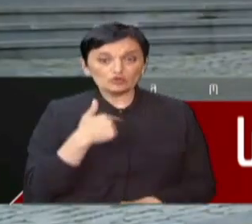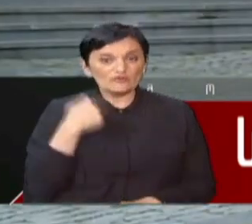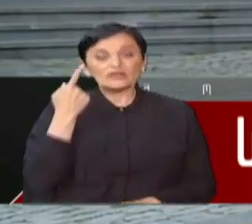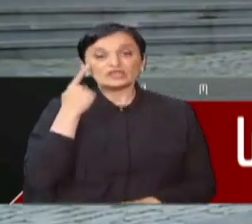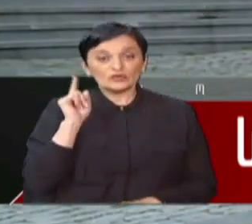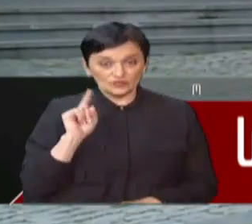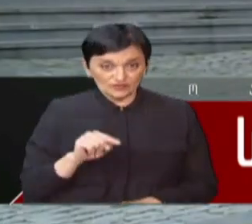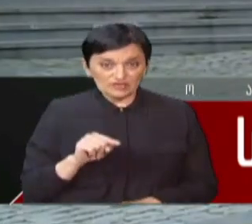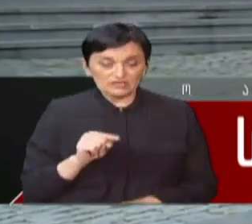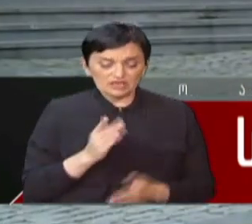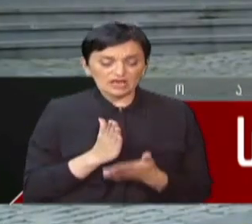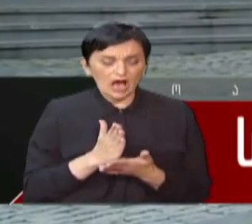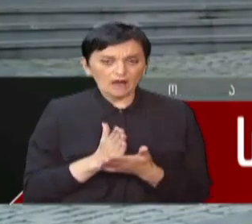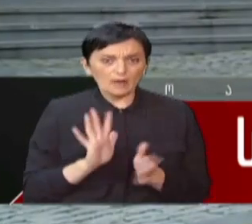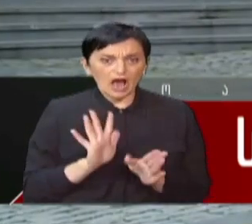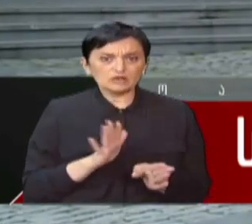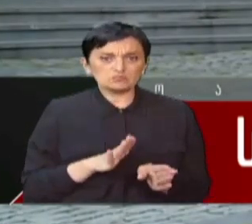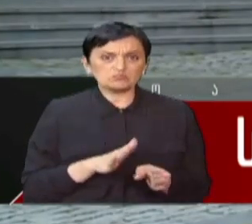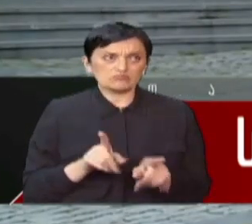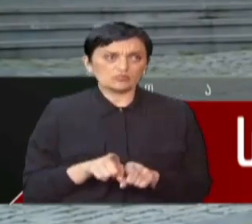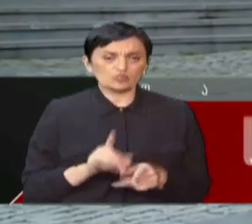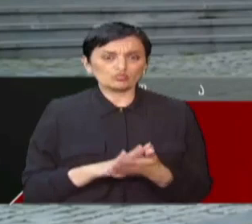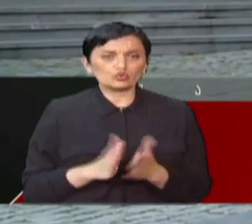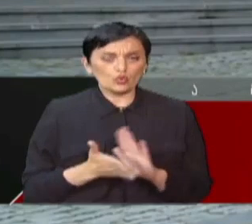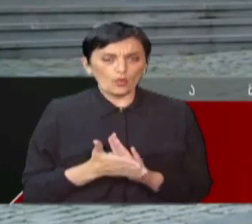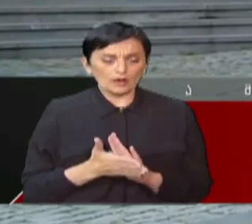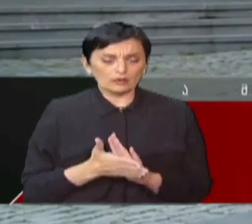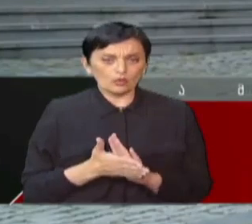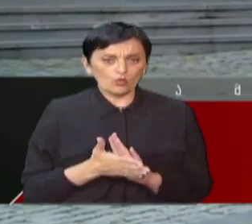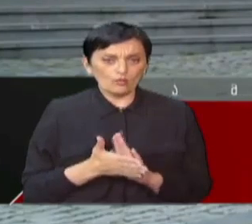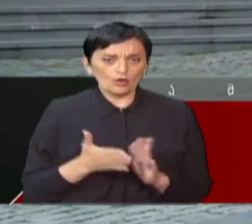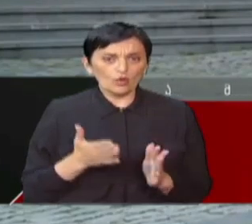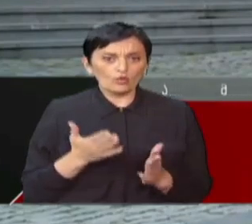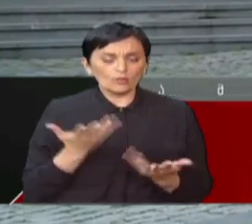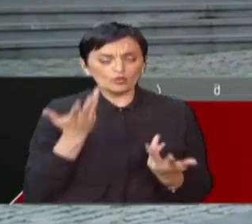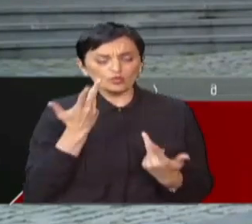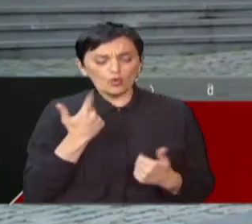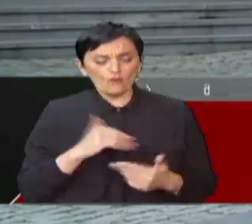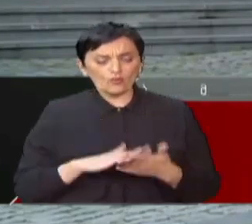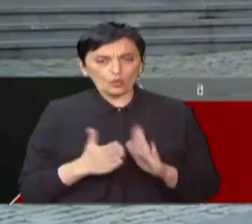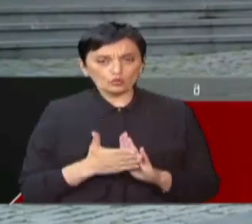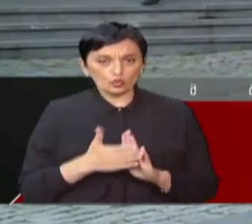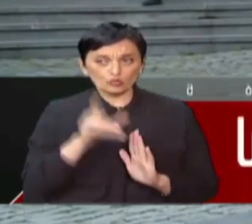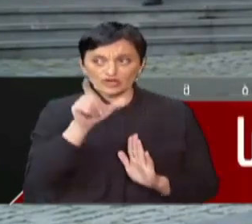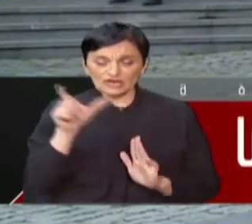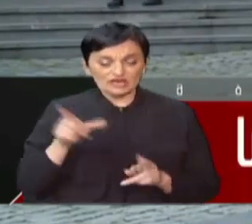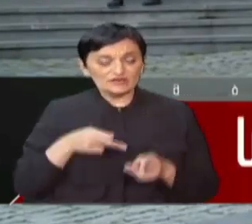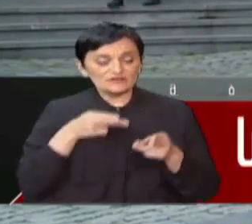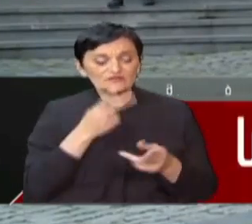vitsit ro ar ari tvat iseti tvat iseti mdgomareoba. Confortul în drumareva, vizitorul s-a stăcat,